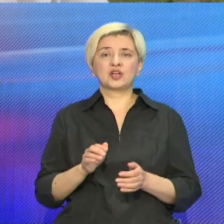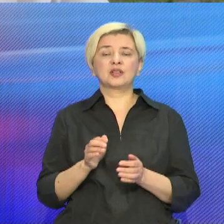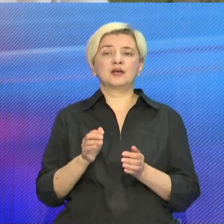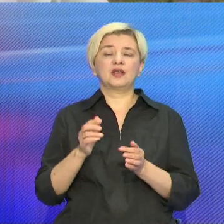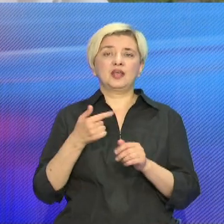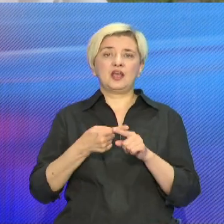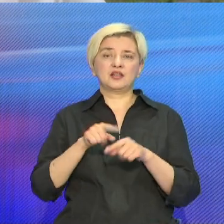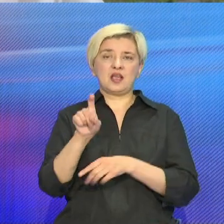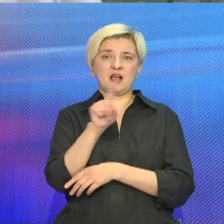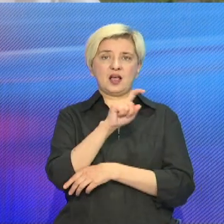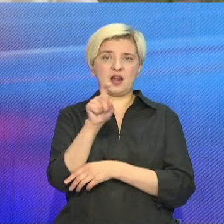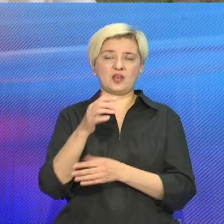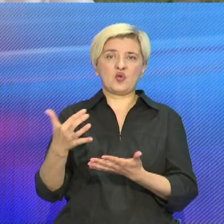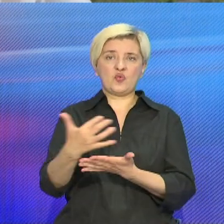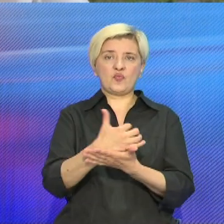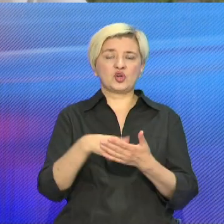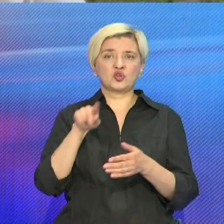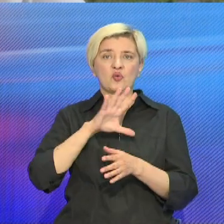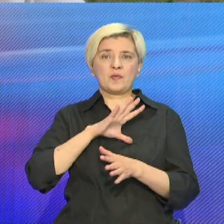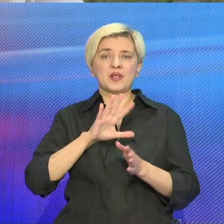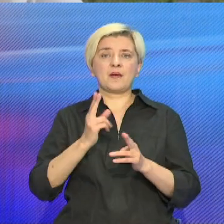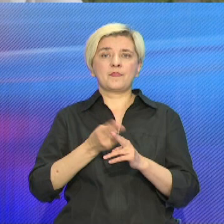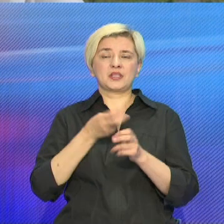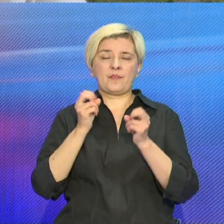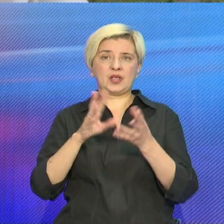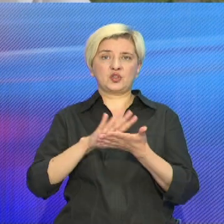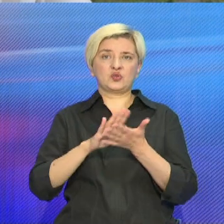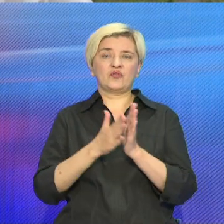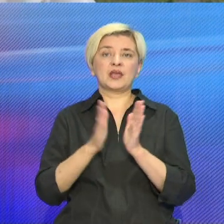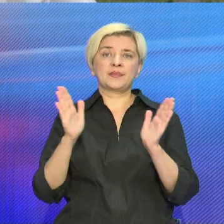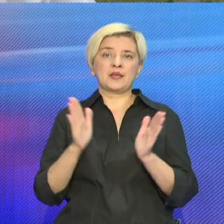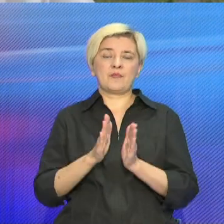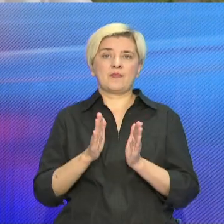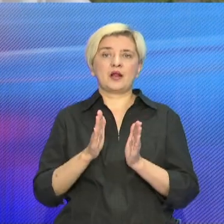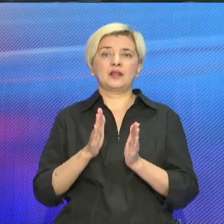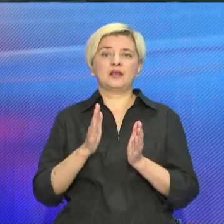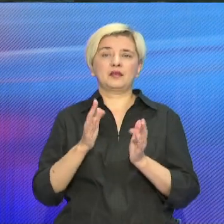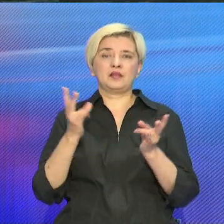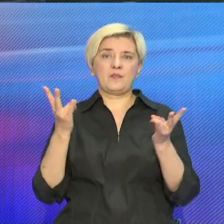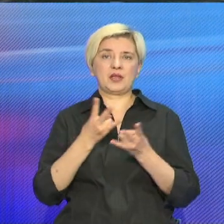и убирает, чтобы на фарватере было безопасное условие и минимальная необходимая безопасная глубина.